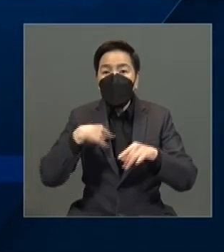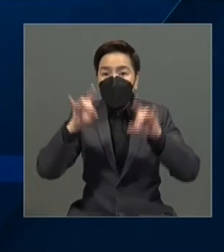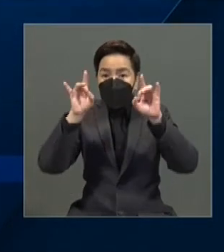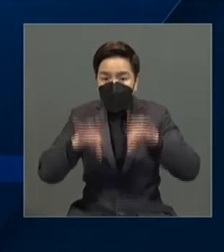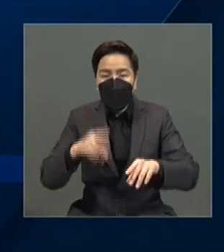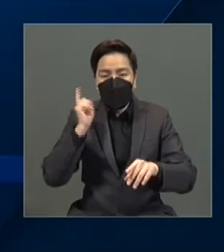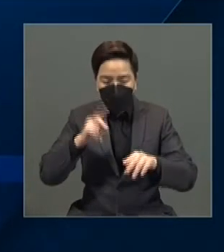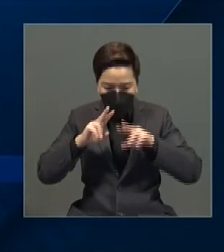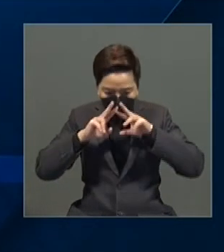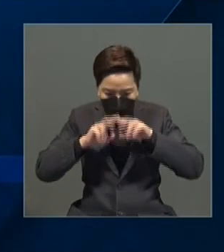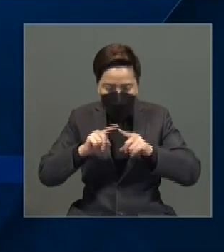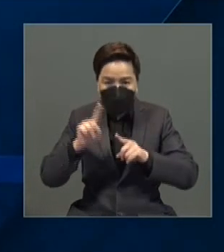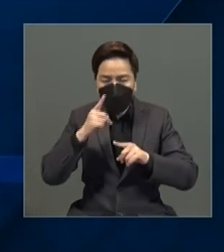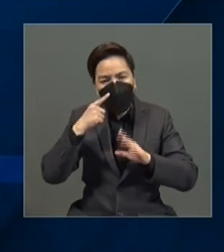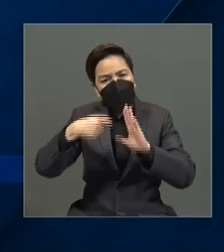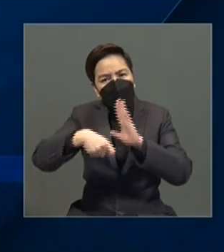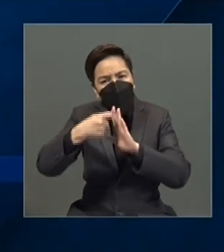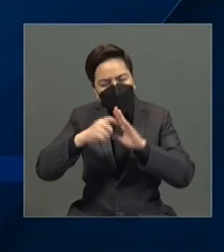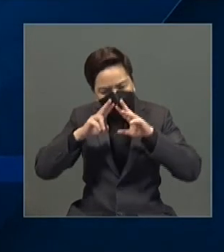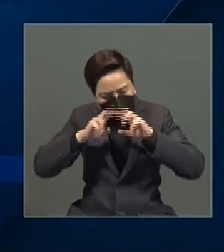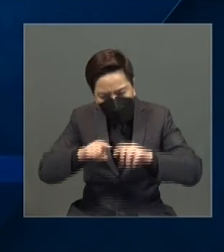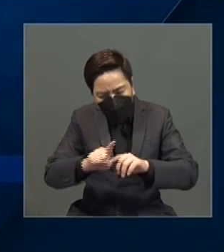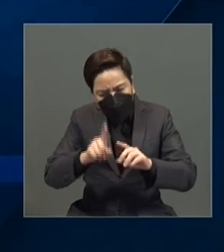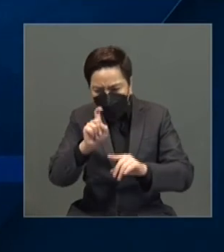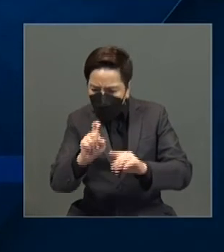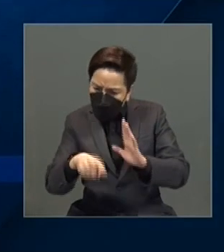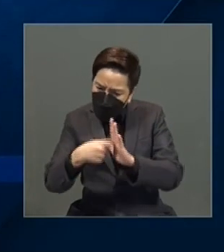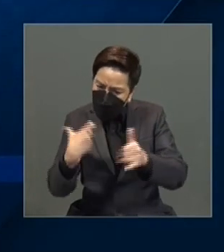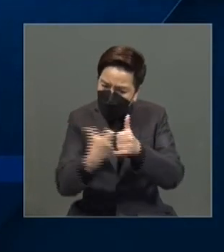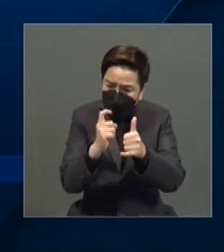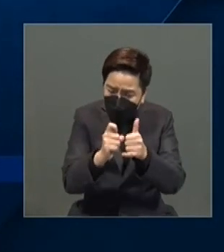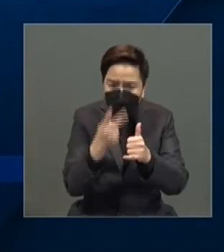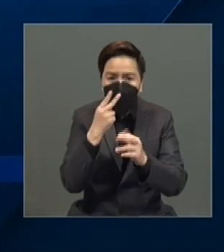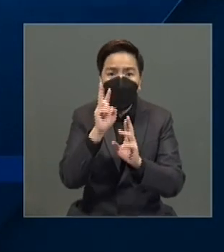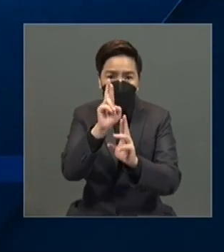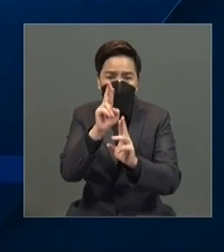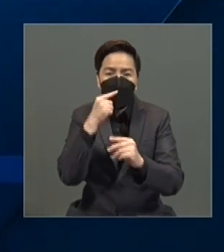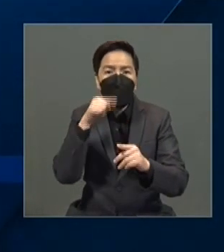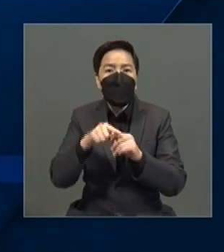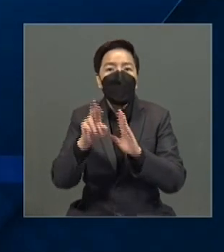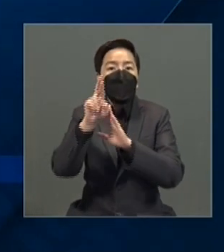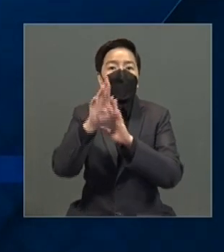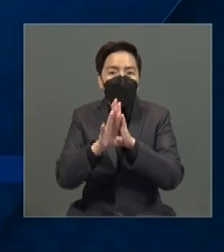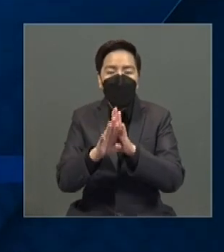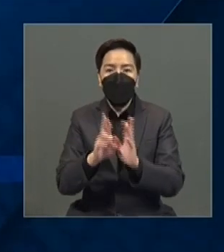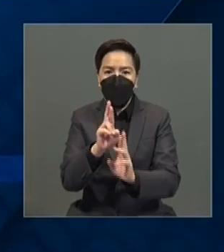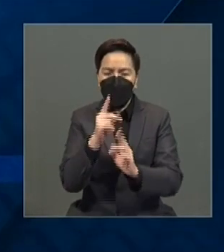และขณะนี้อยู่ระหว่างสอบสวนโรคหรือรอผลการชันสูตรอีก 15คน